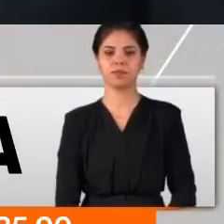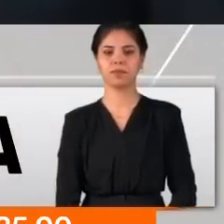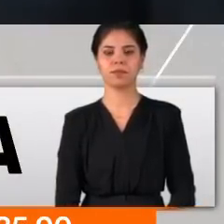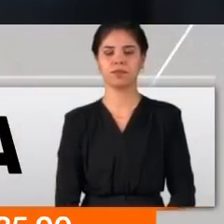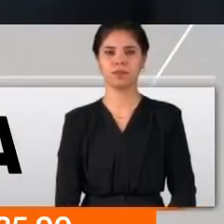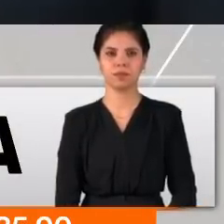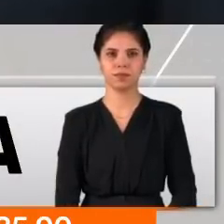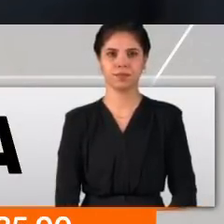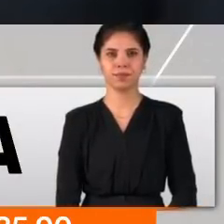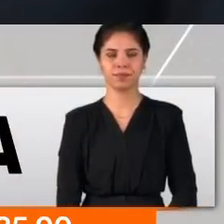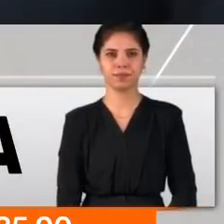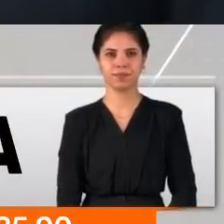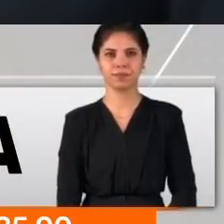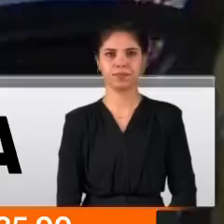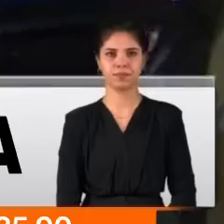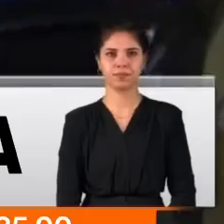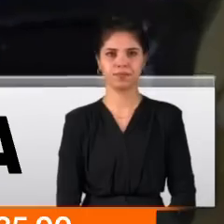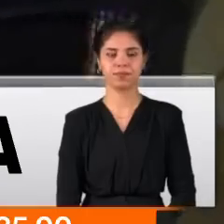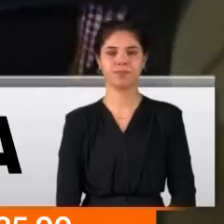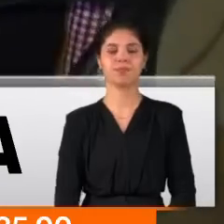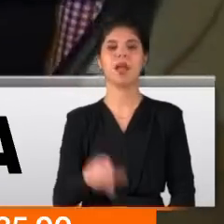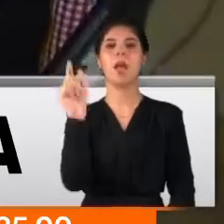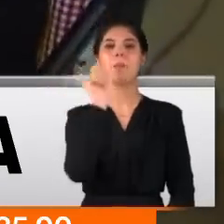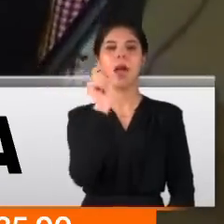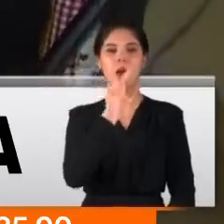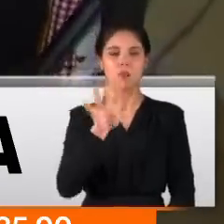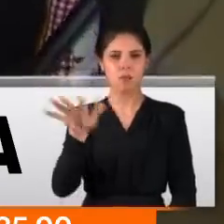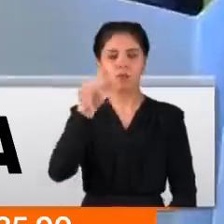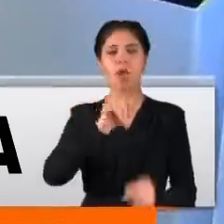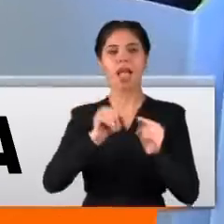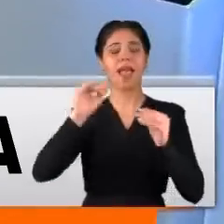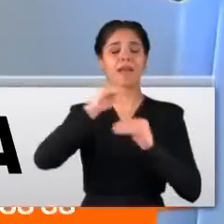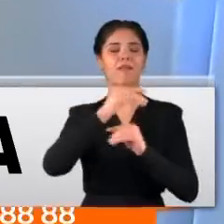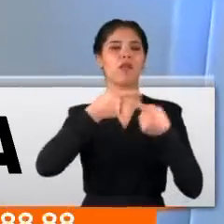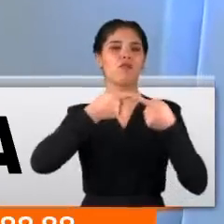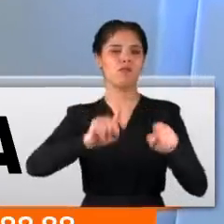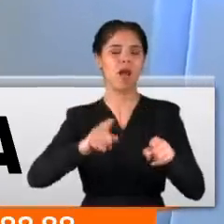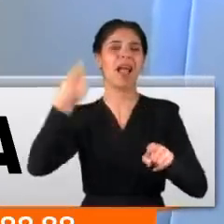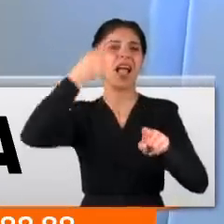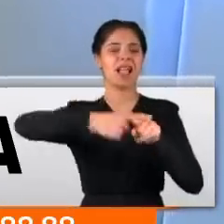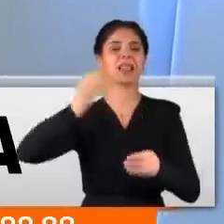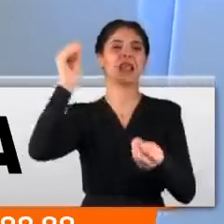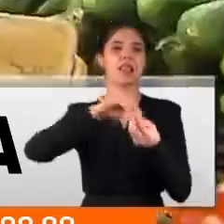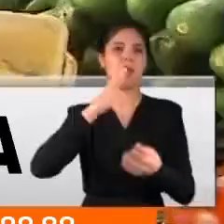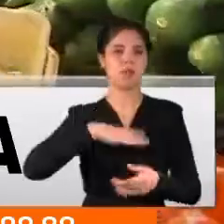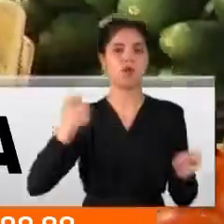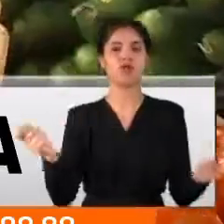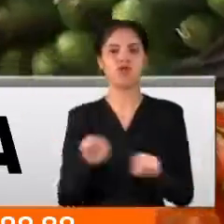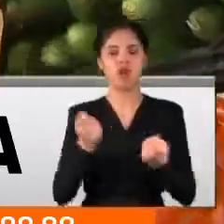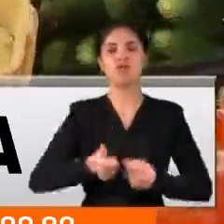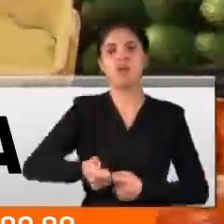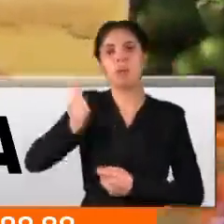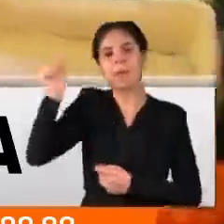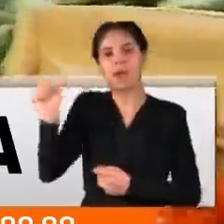zamın yapılması artık zaruret olmuştur. Memurlar enflasyon farkı yanında ek zam istedi. Çalışma Bakanı Vedat Bilgin 3